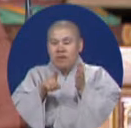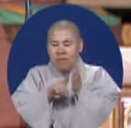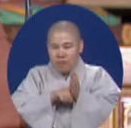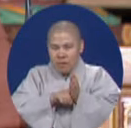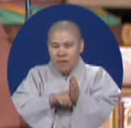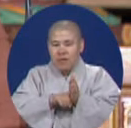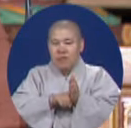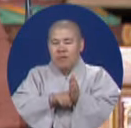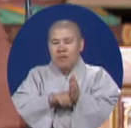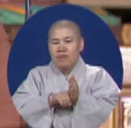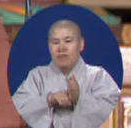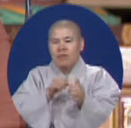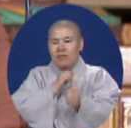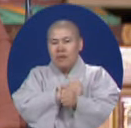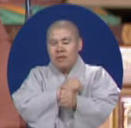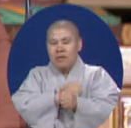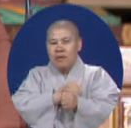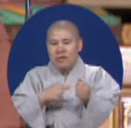거예요.